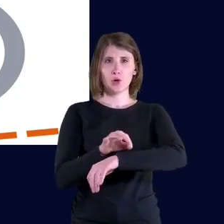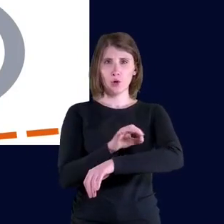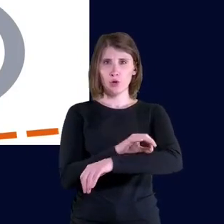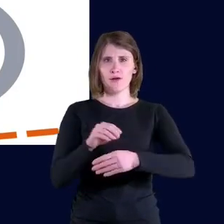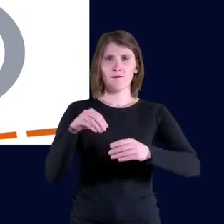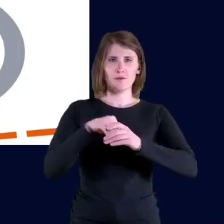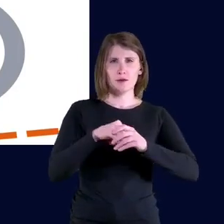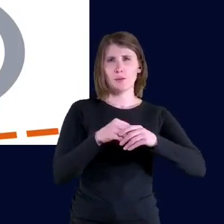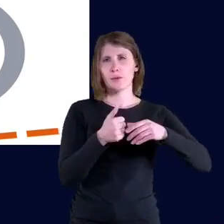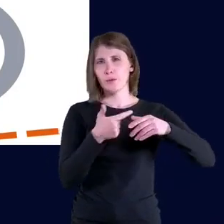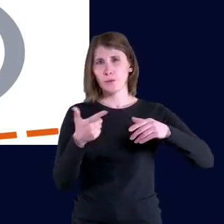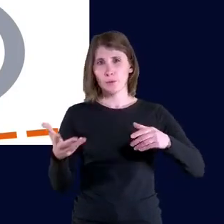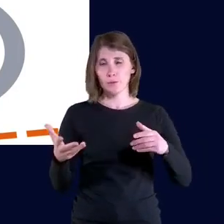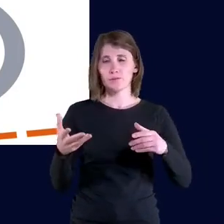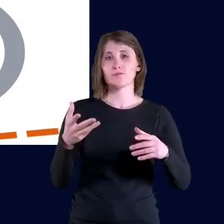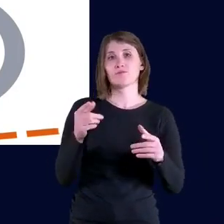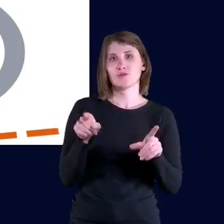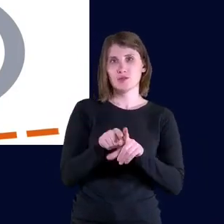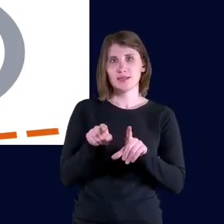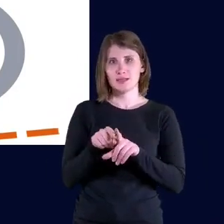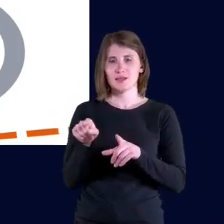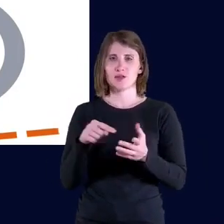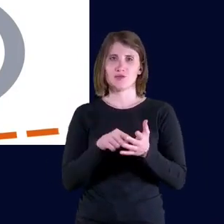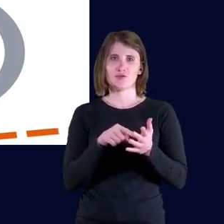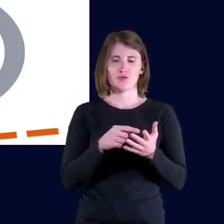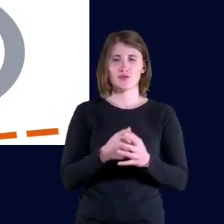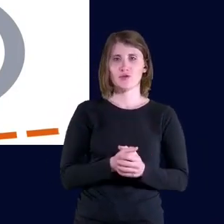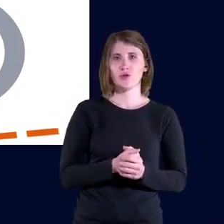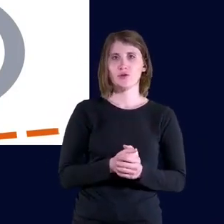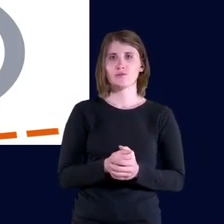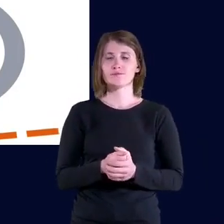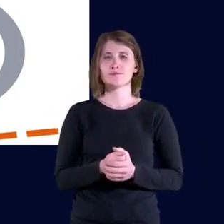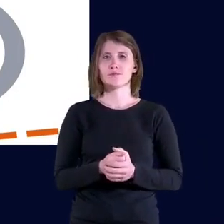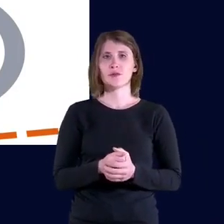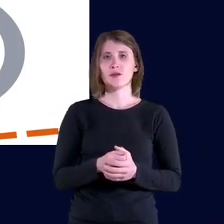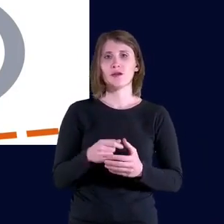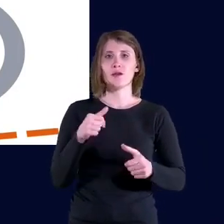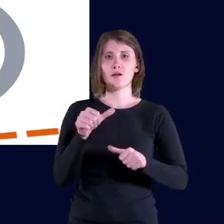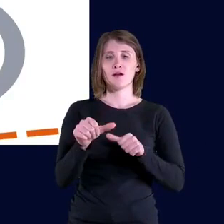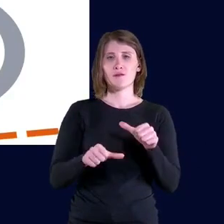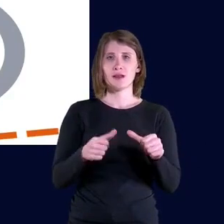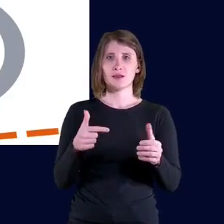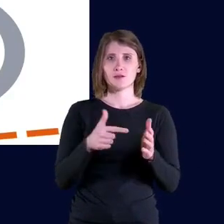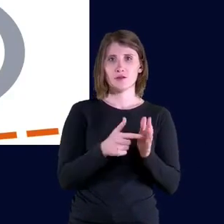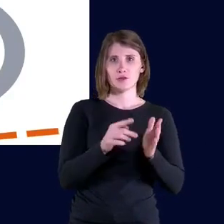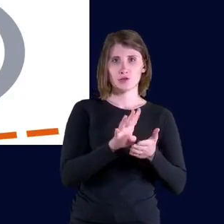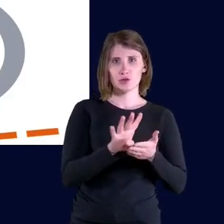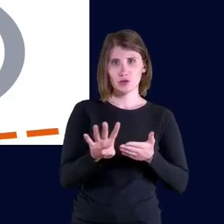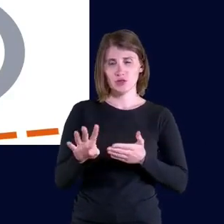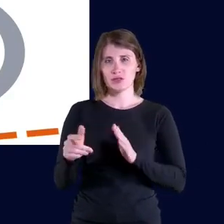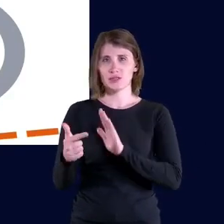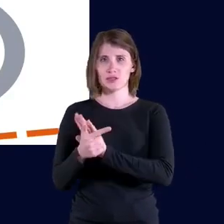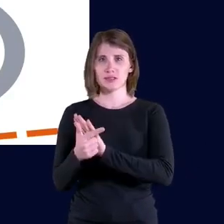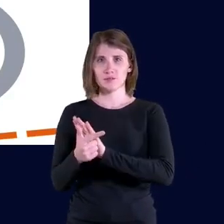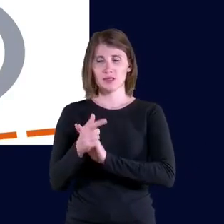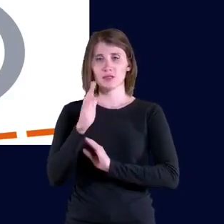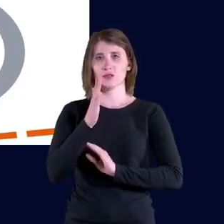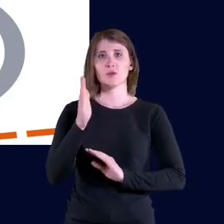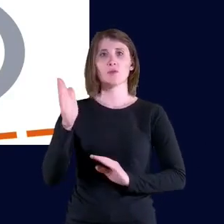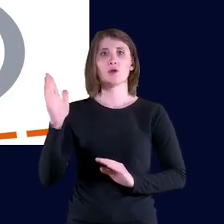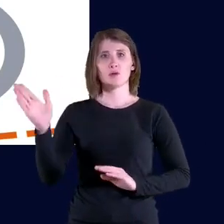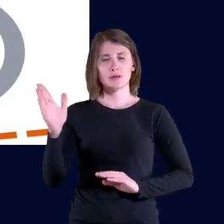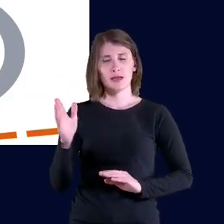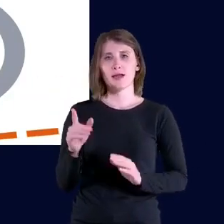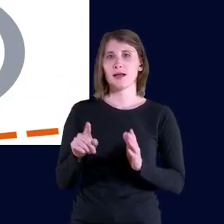realizuje nasza biblioteka w latach 2014-2017 biblioteka